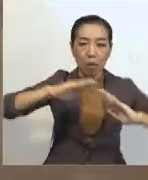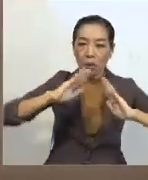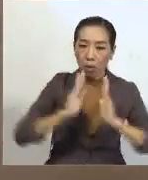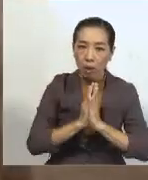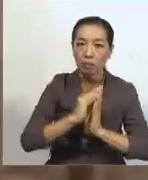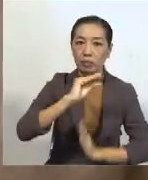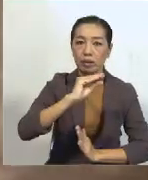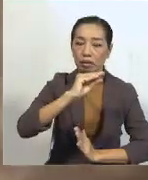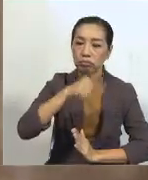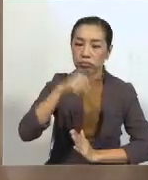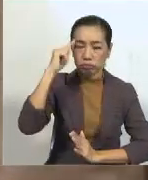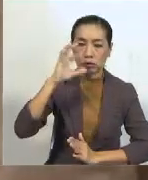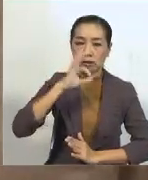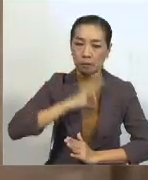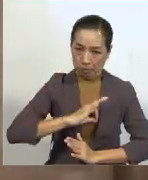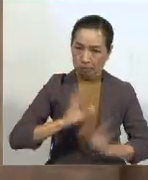าม